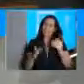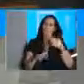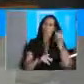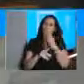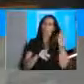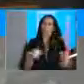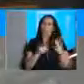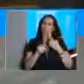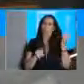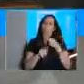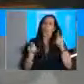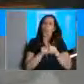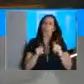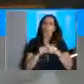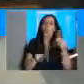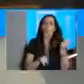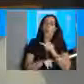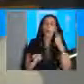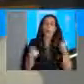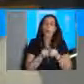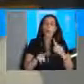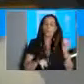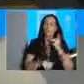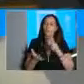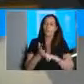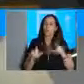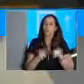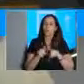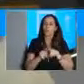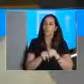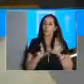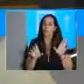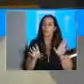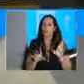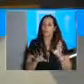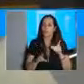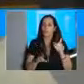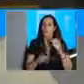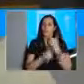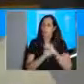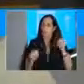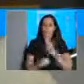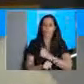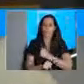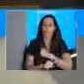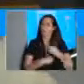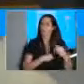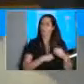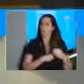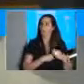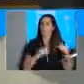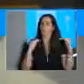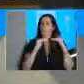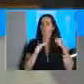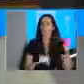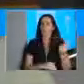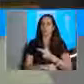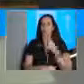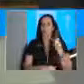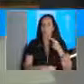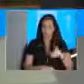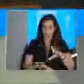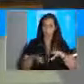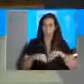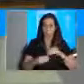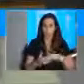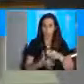אחים. אתה צודק, בואו נהיה, אתה צודק, כולנו אחים ברוח מגילת העצמאות. חופש דת ומצפון ושוויון לכולם. יקירי. אתה